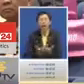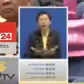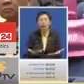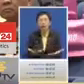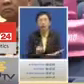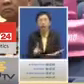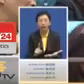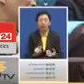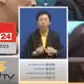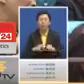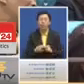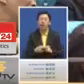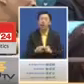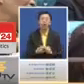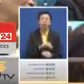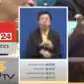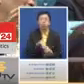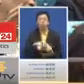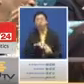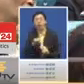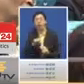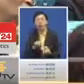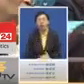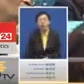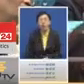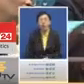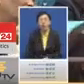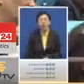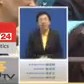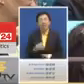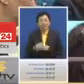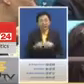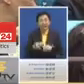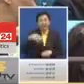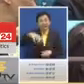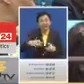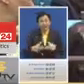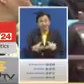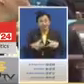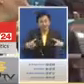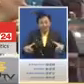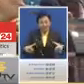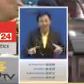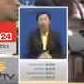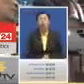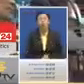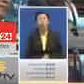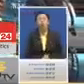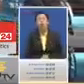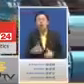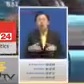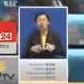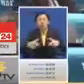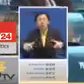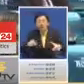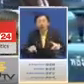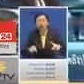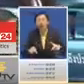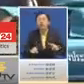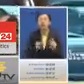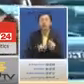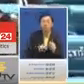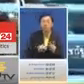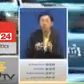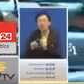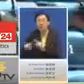เจ๊งกันเป็นแถบก็อยู่ได้พวกเดียวคือห้างใหญ่ห้างใหญ่ปลาใหญ่ซึ่งไปไล่กินปลาเล็กตามอำเภอตามตำบลอ